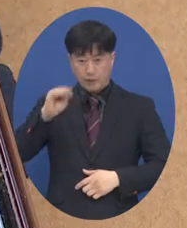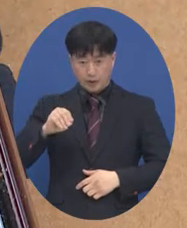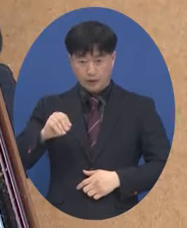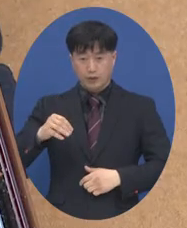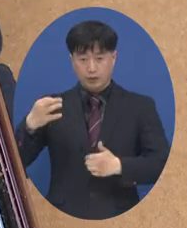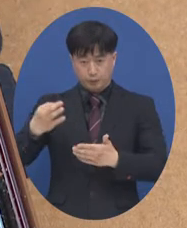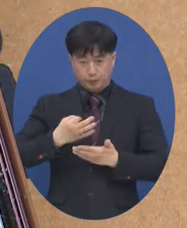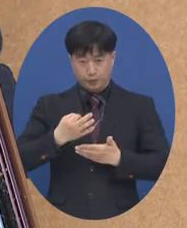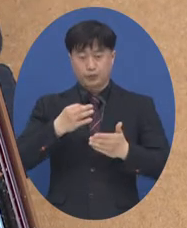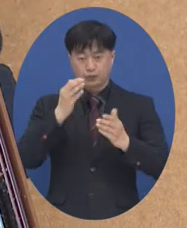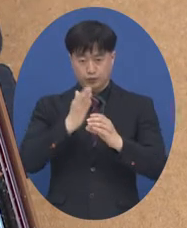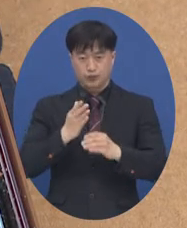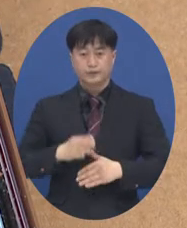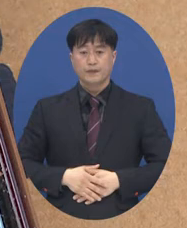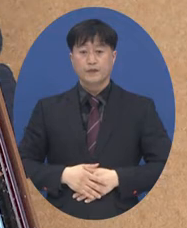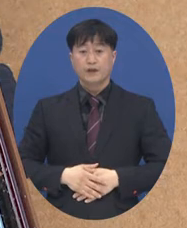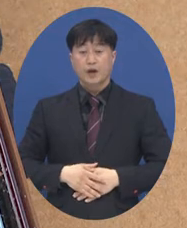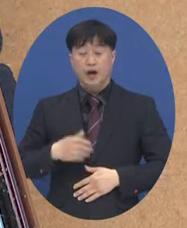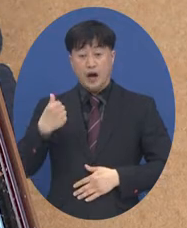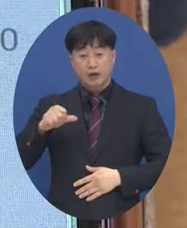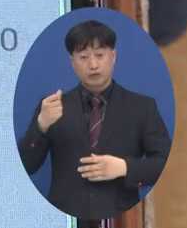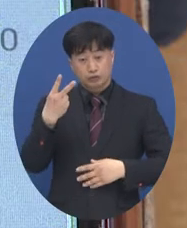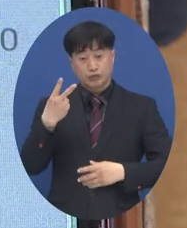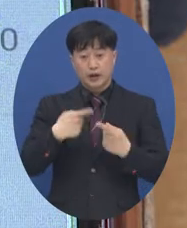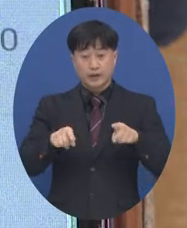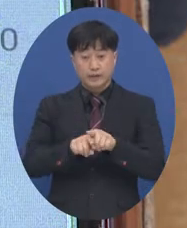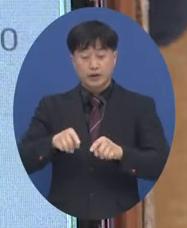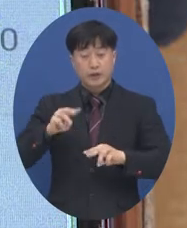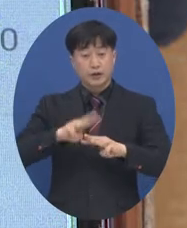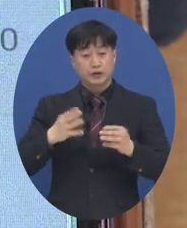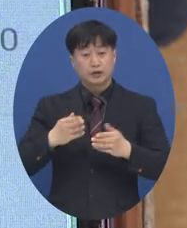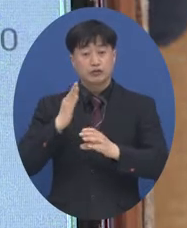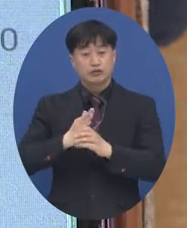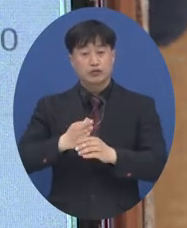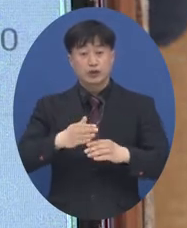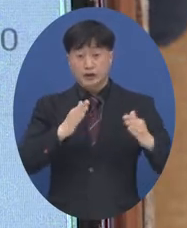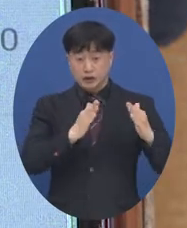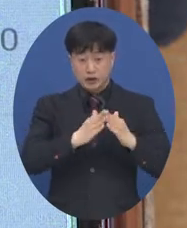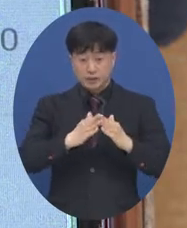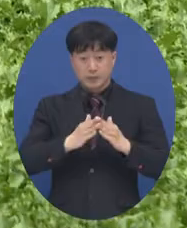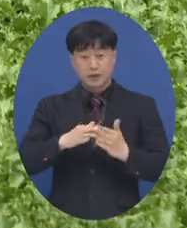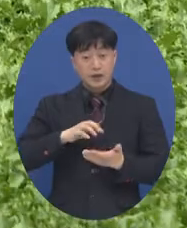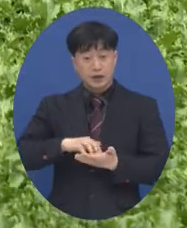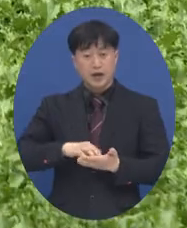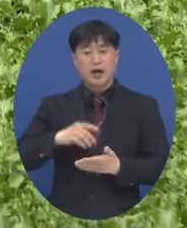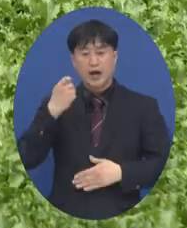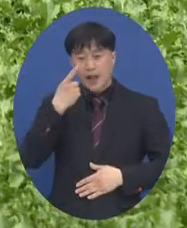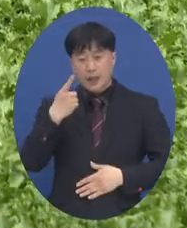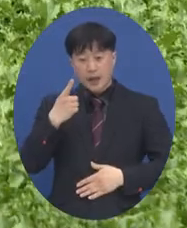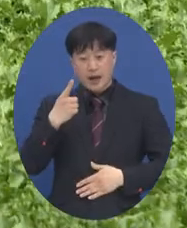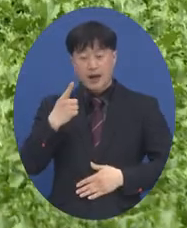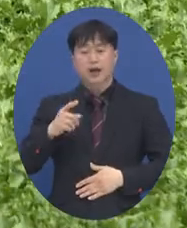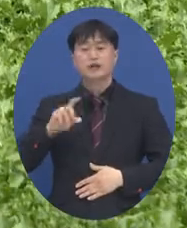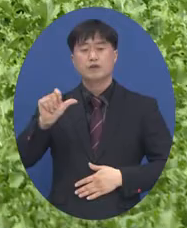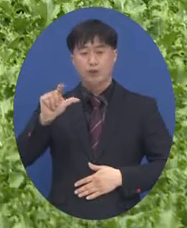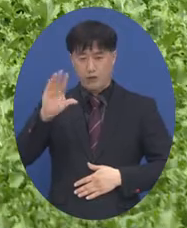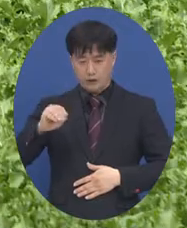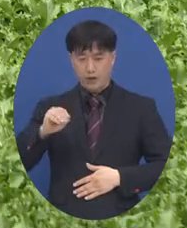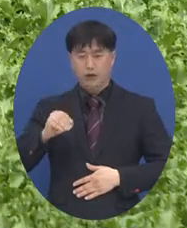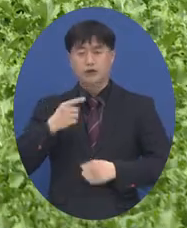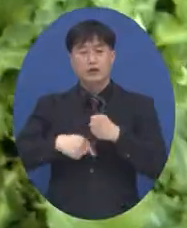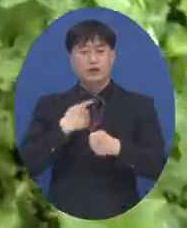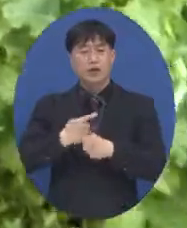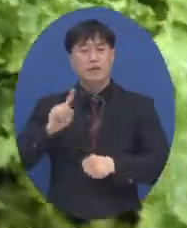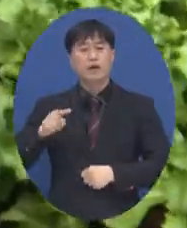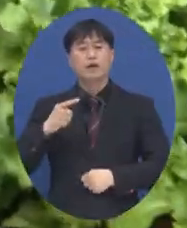기본소득을 받고 있습니다 아들 둘과 함께 농사를 짓고 있는데 가구 단위로 따지면 한 달에 15만원 연간 180만 원 인